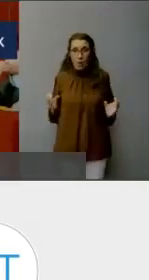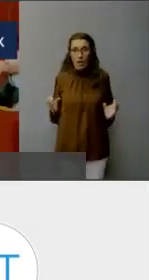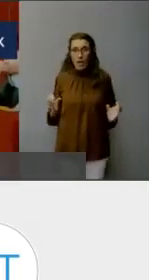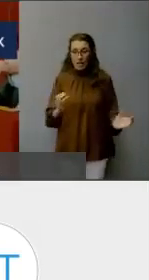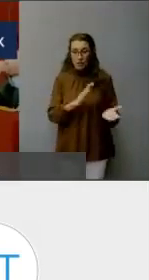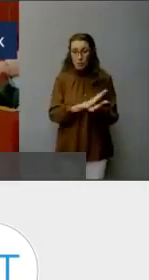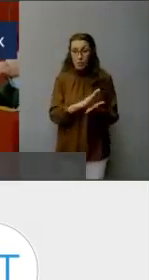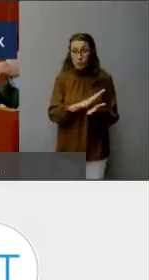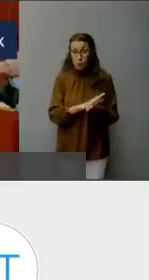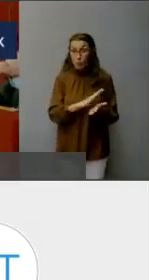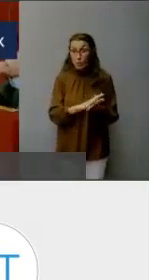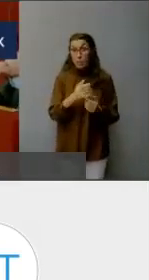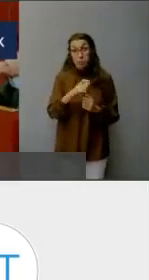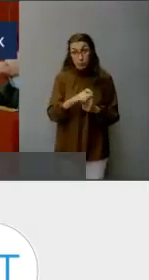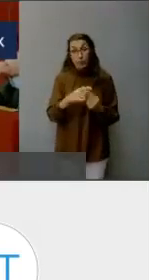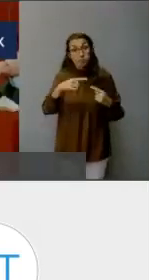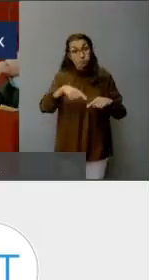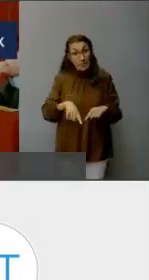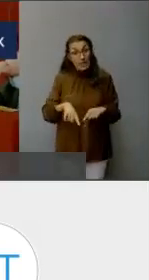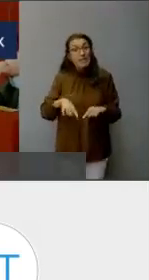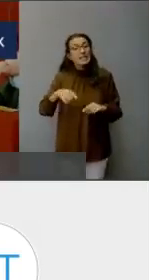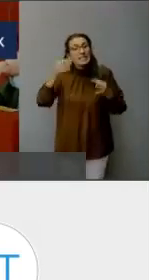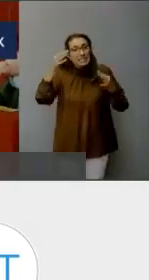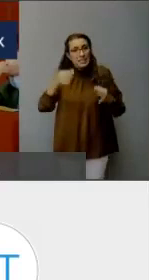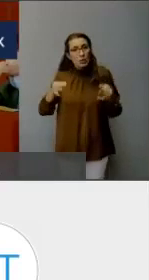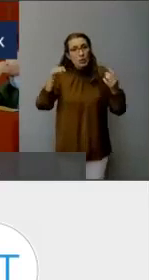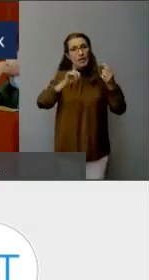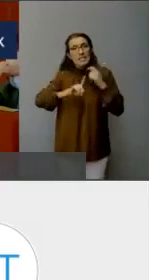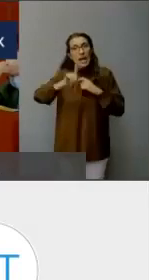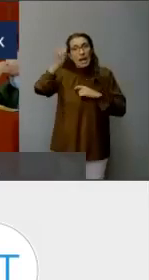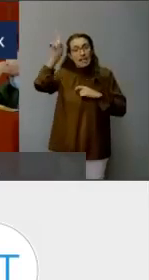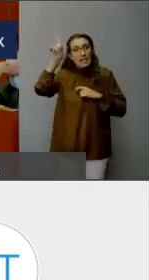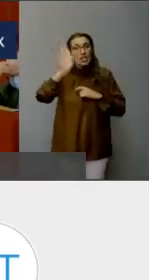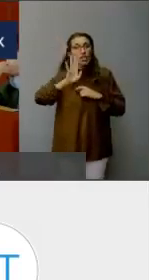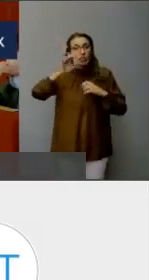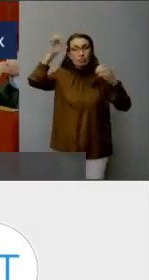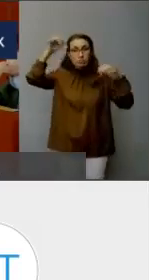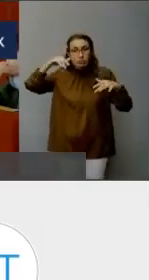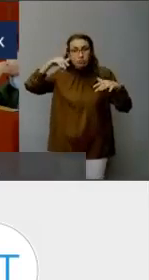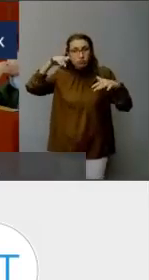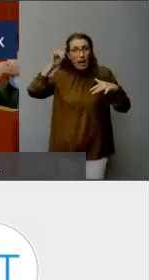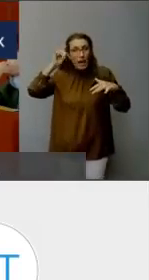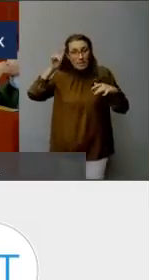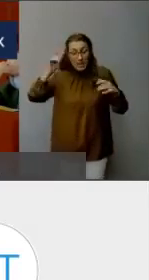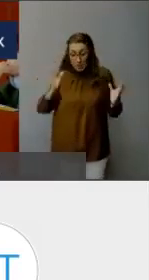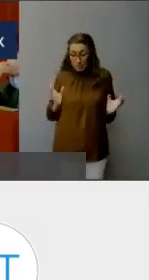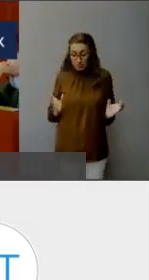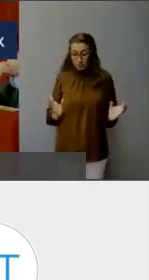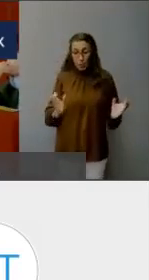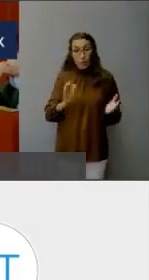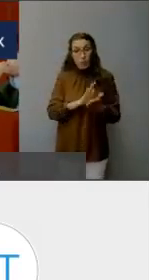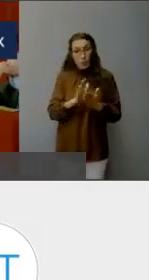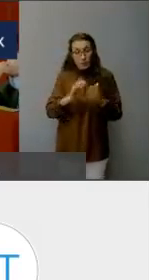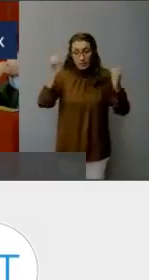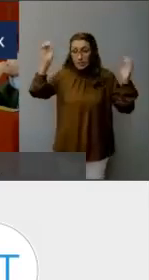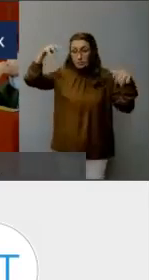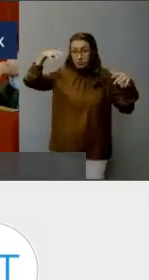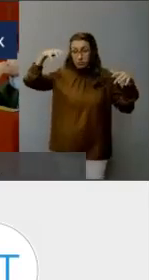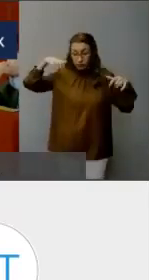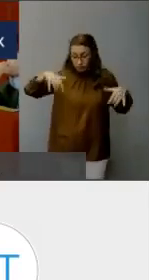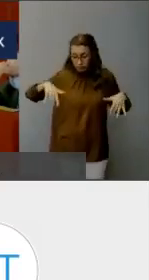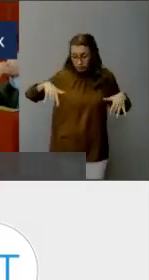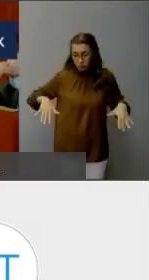per la sicurezza idrogeologica che oggi è chiaramente compromessa da